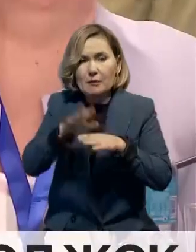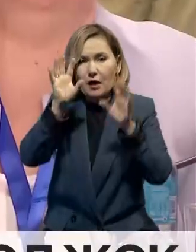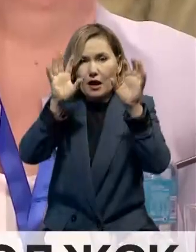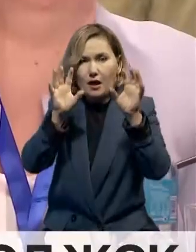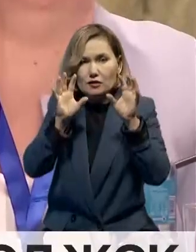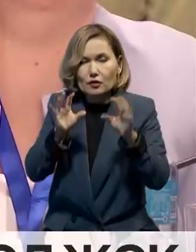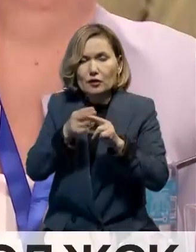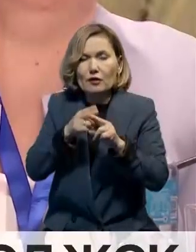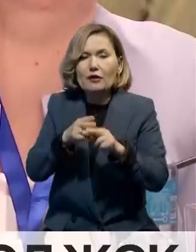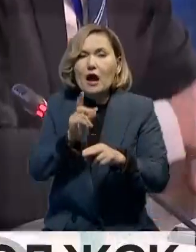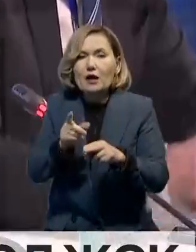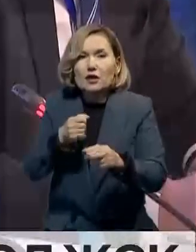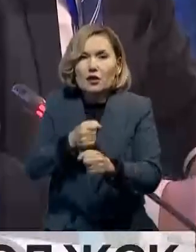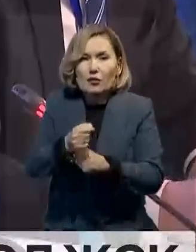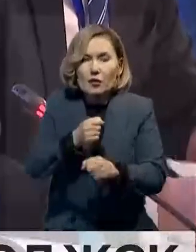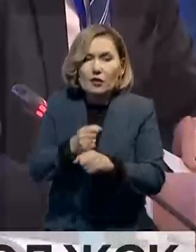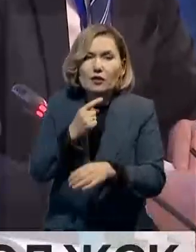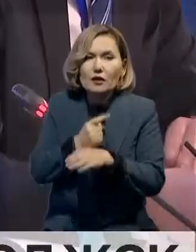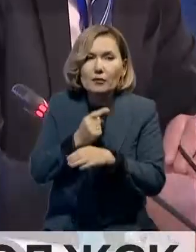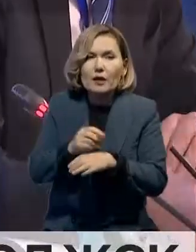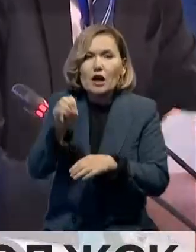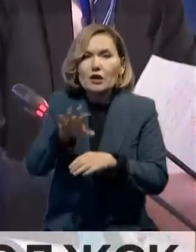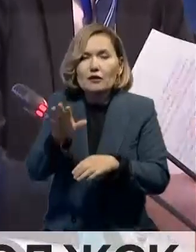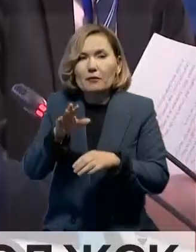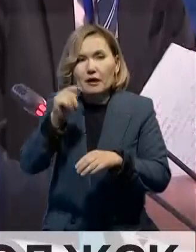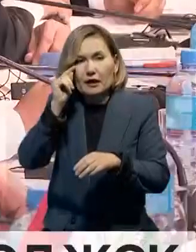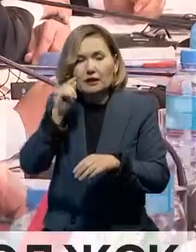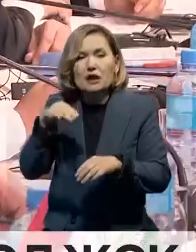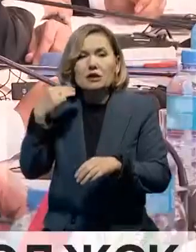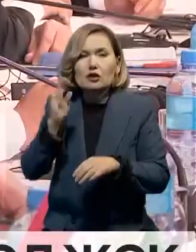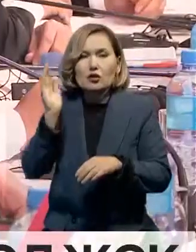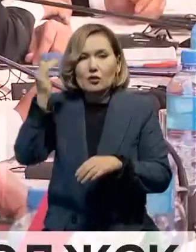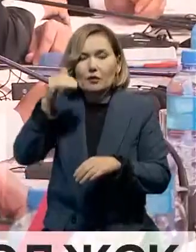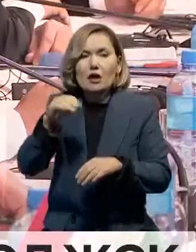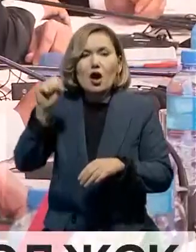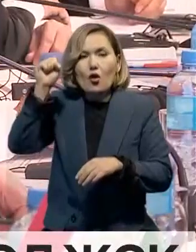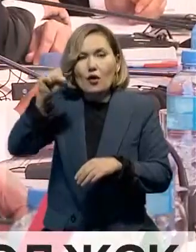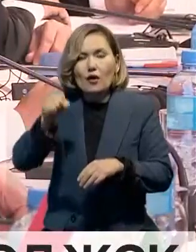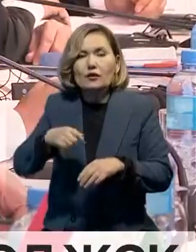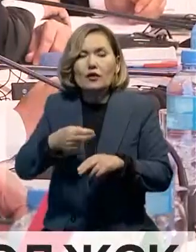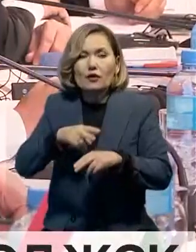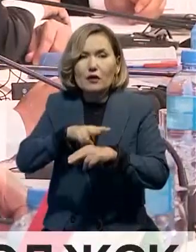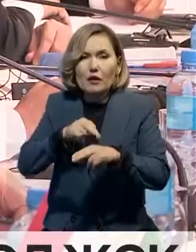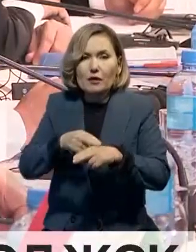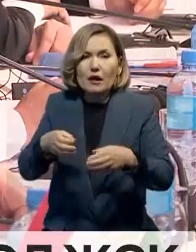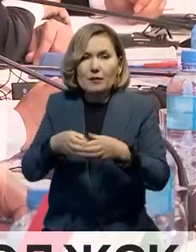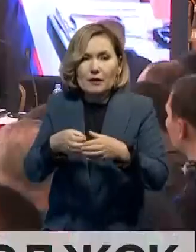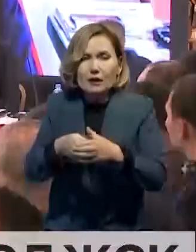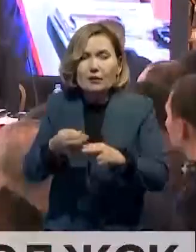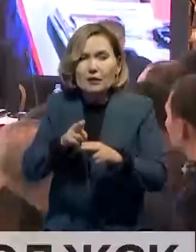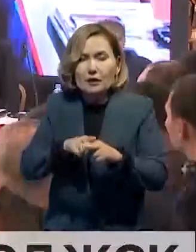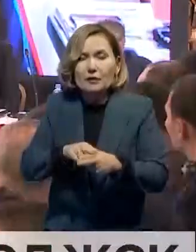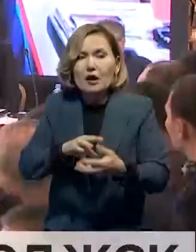оған тыйым салынады. Жиынға еуропалық сарапшылар, Қырғызстан, Тәжікстан, Түркменстан және Өзбекстанның құқық қорғау органдары